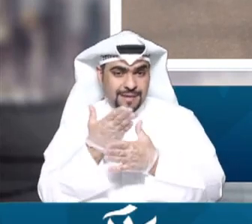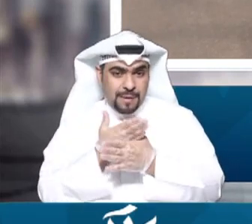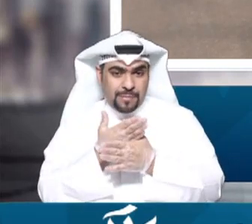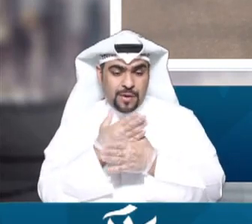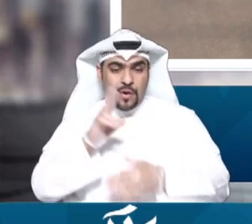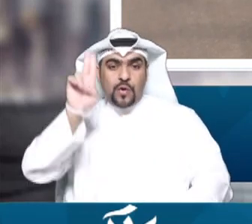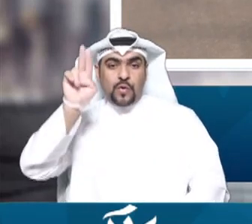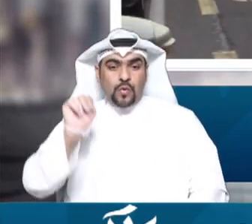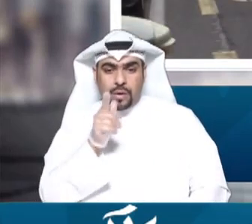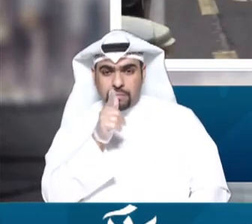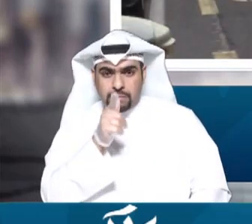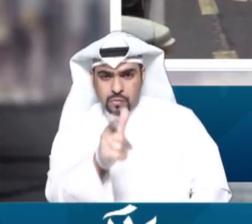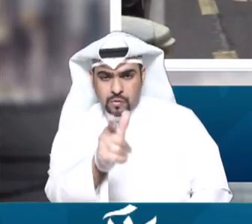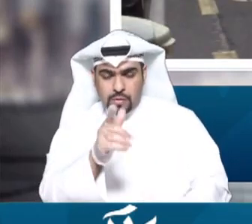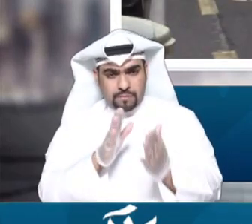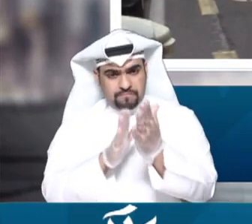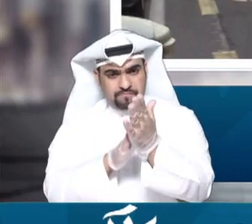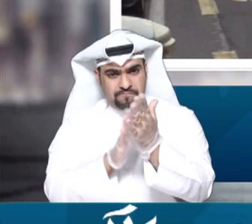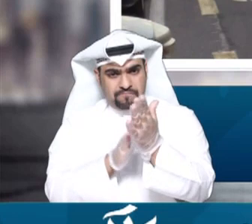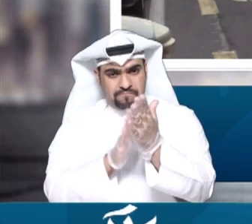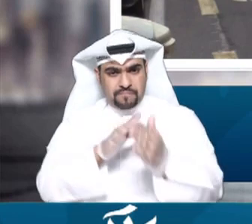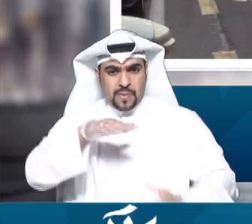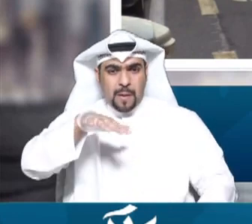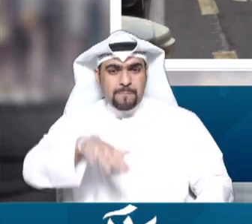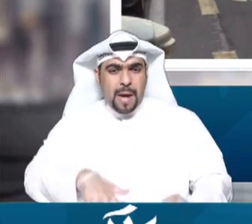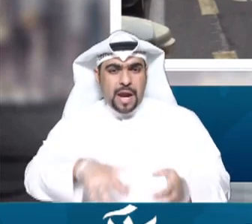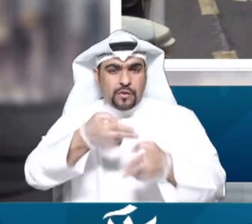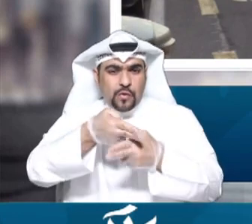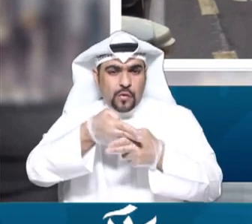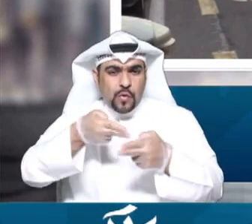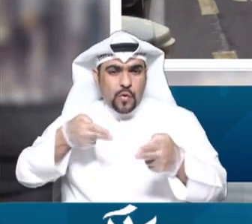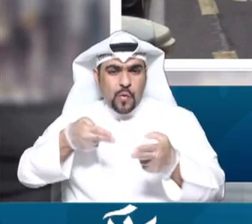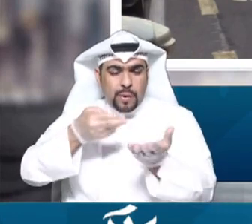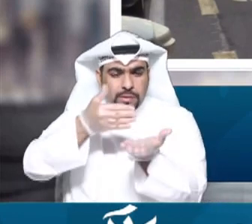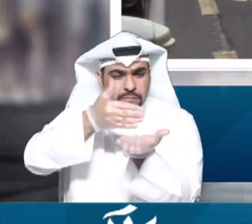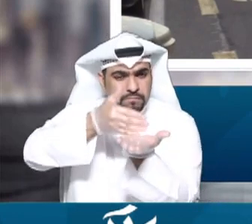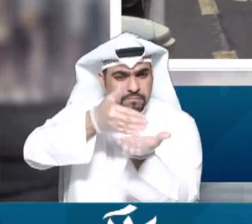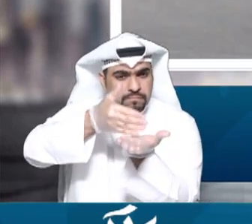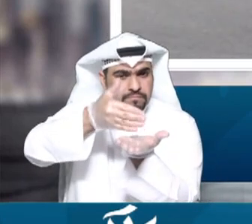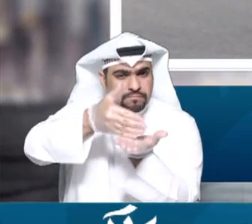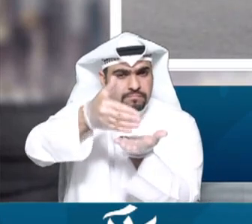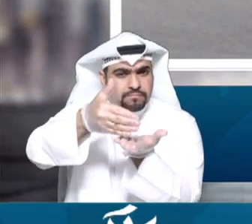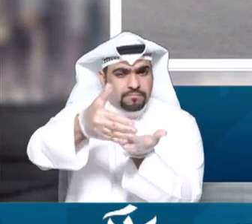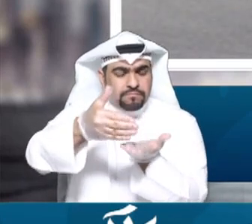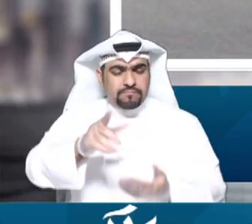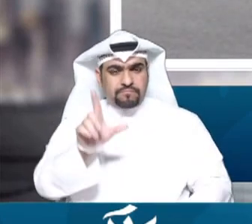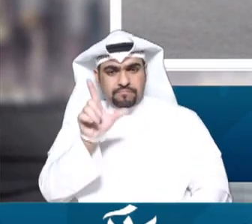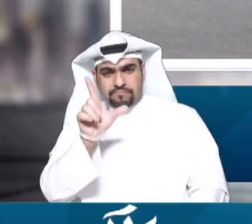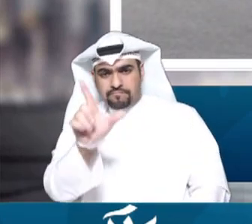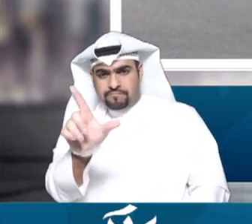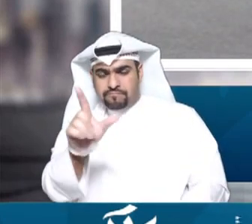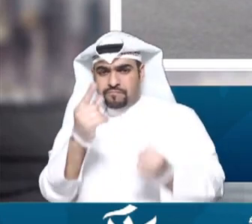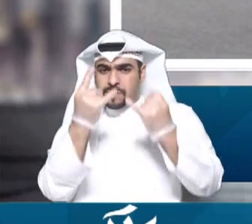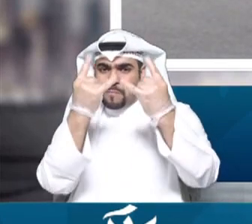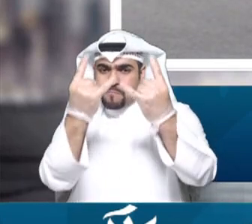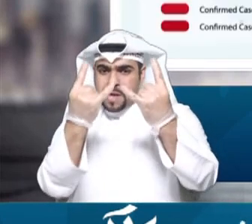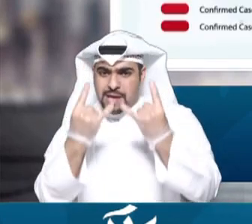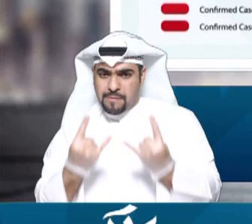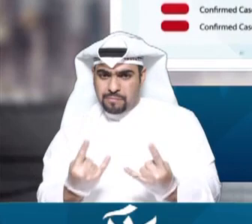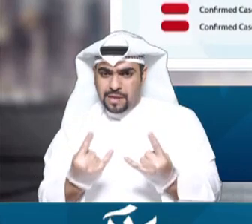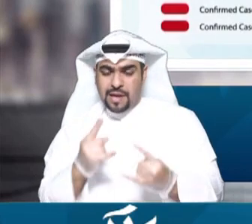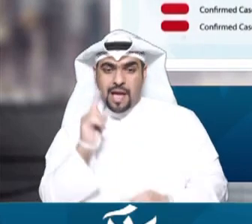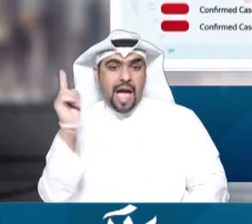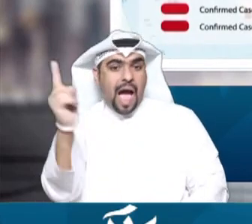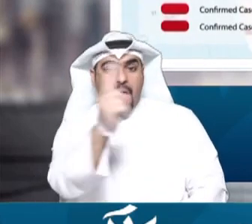إجراءات وأمور استباقية أصبحت نموذج ومثال يحتذي به. الحقيقة النموذج والمثال الذي يحتذي